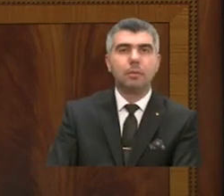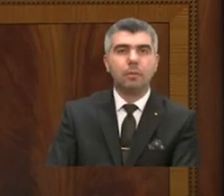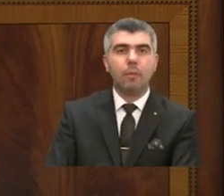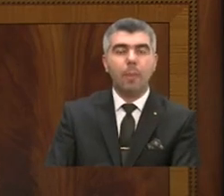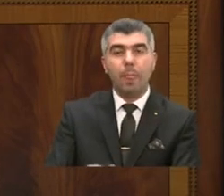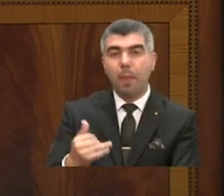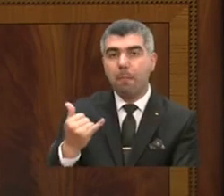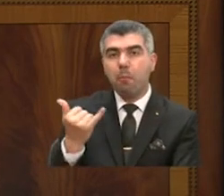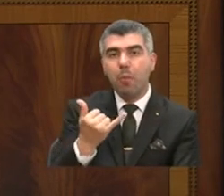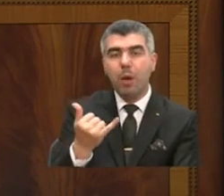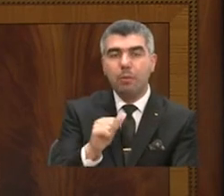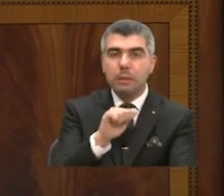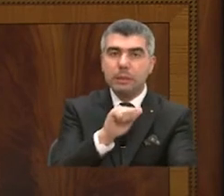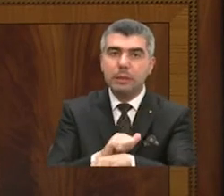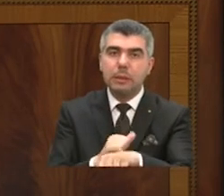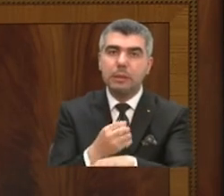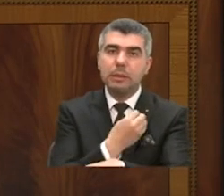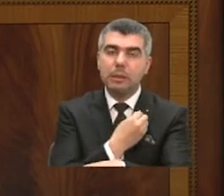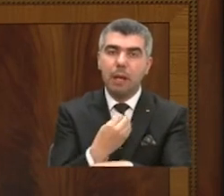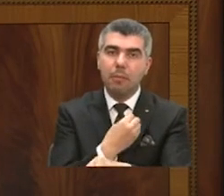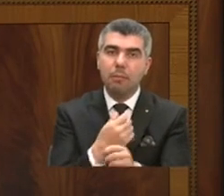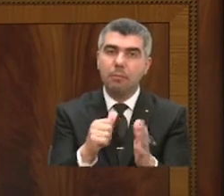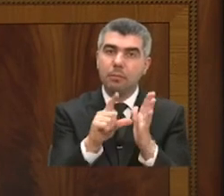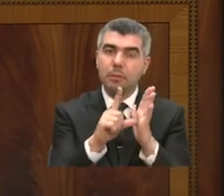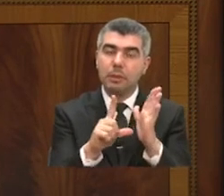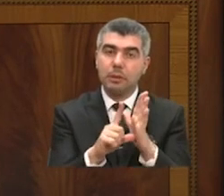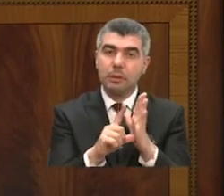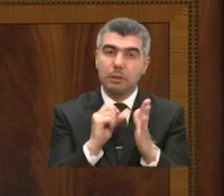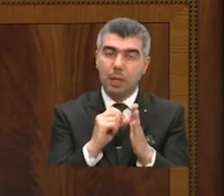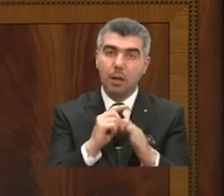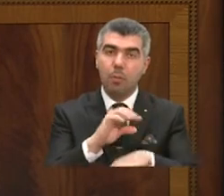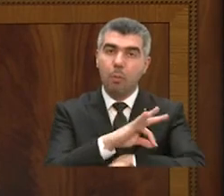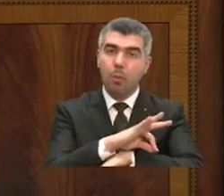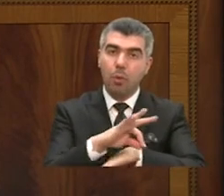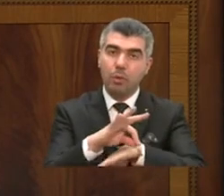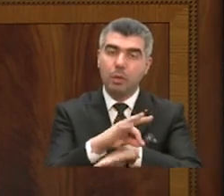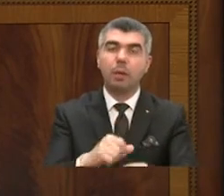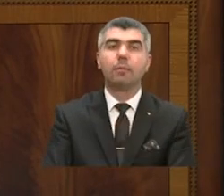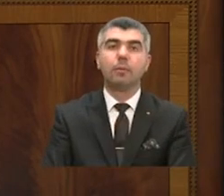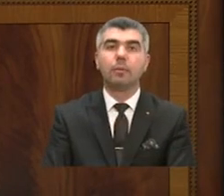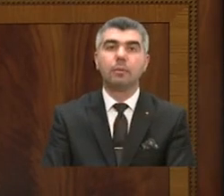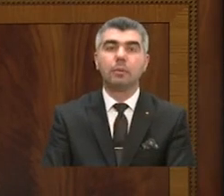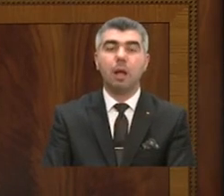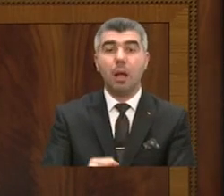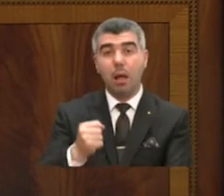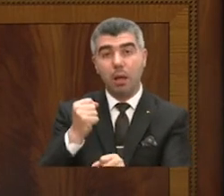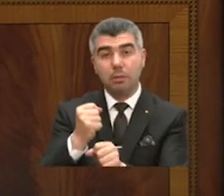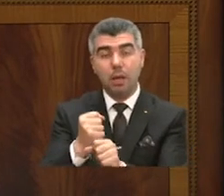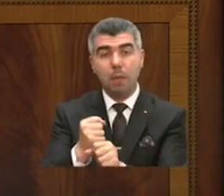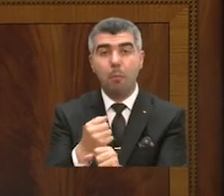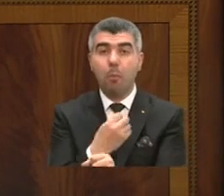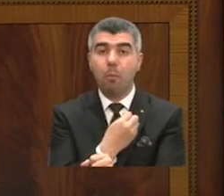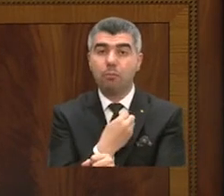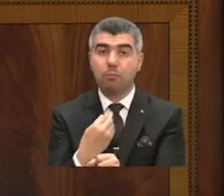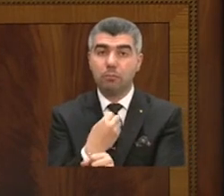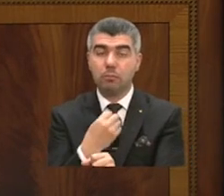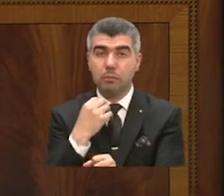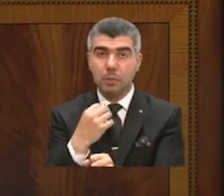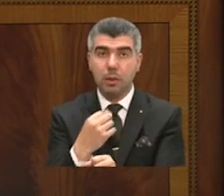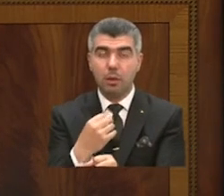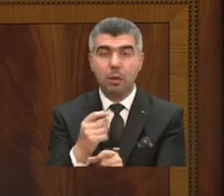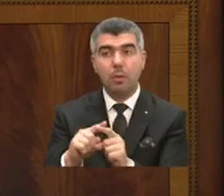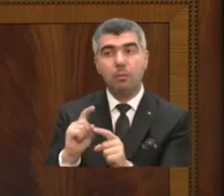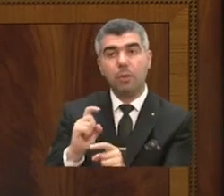ضمانات الحماية القانونية للموظف، وسيعمل على إرساء نمط جديد للعمل داخل قطاع الصحة باعتماد نظام